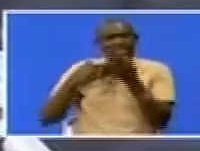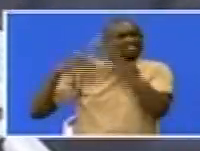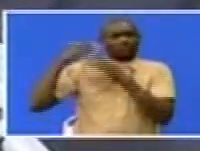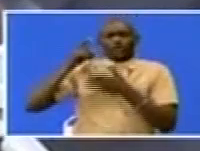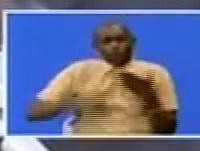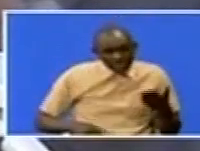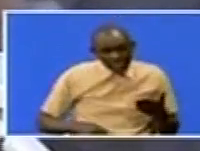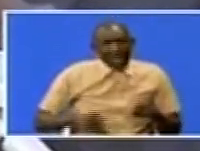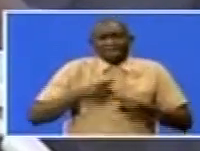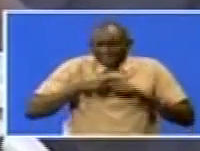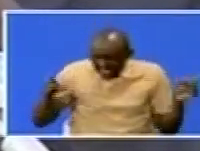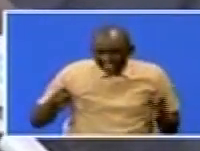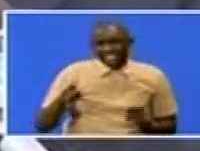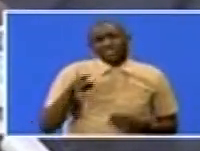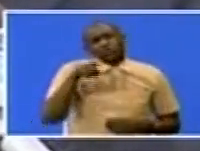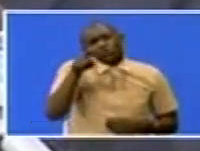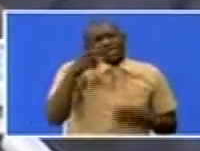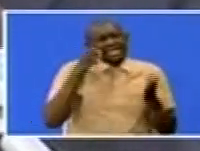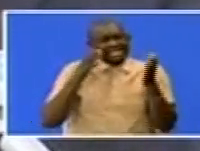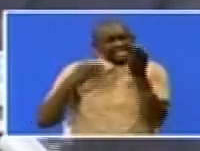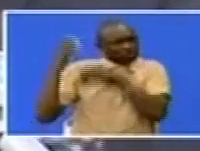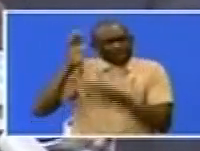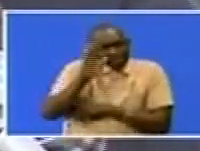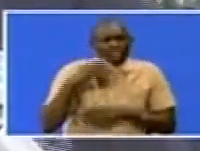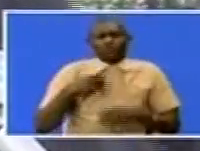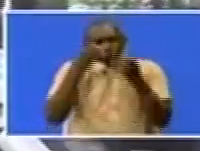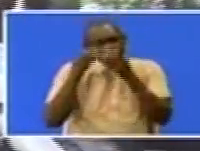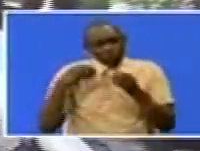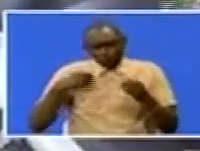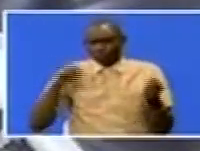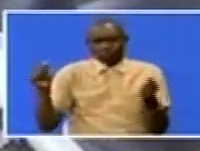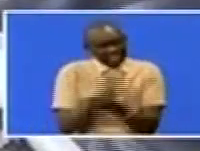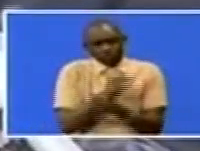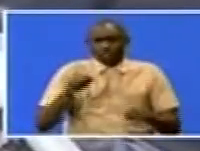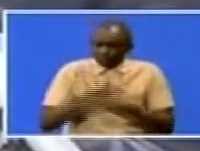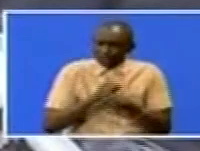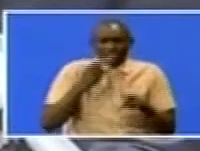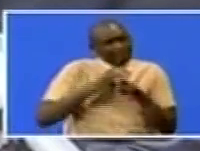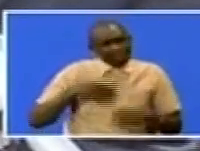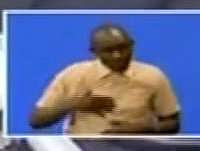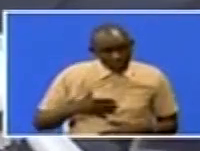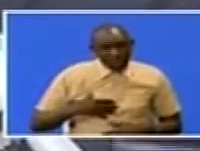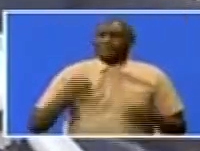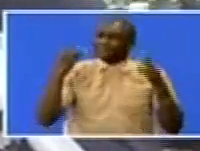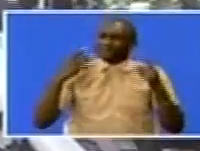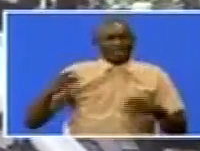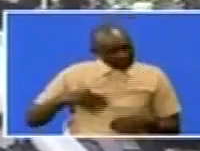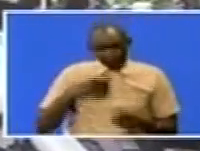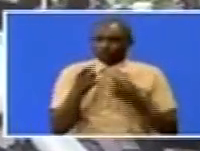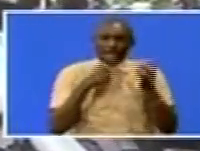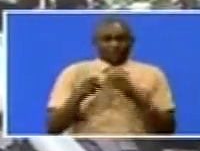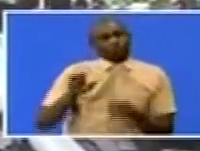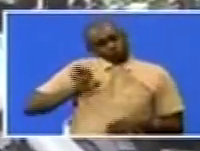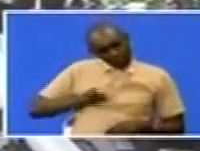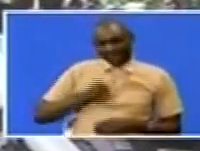But it must not be your legacy to pull other people down. Kuna watu wengi wanaongea mambo ya Waiguru. Oh, Waiguru this,